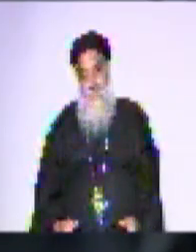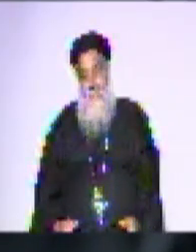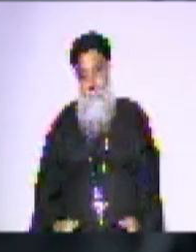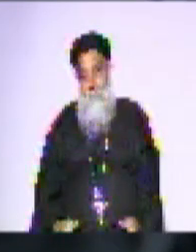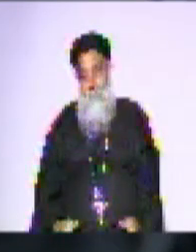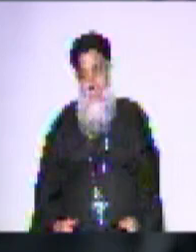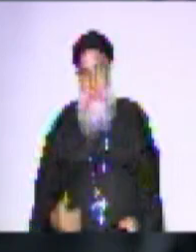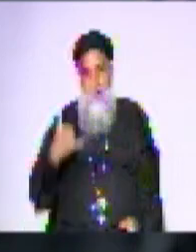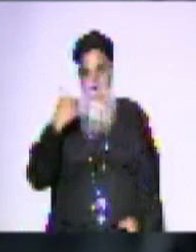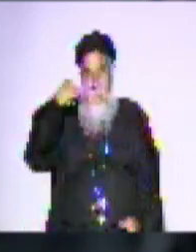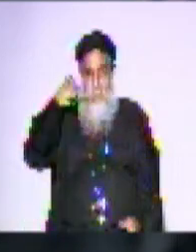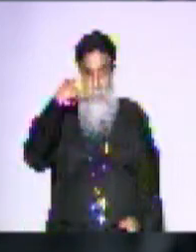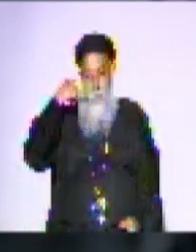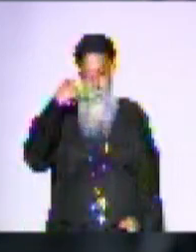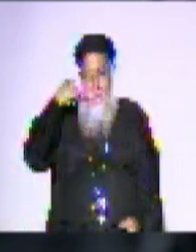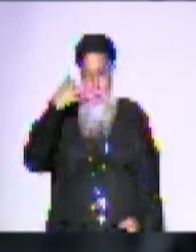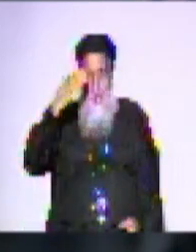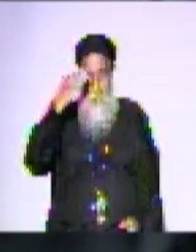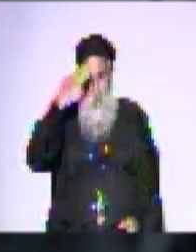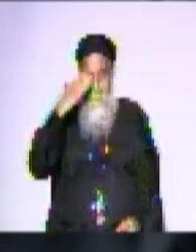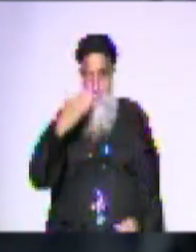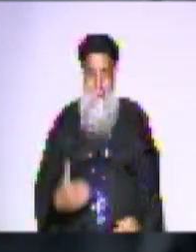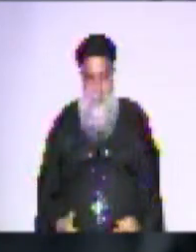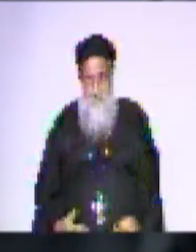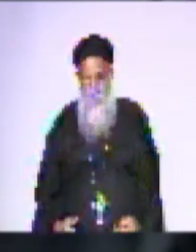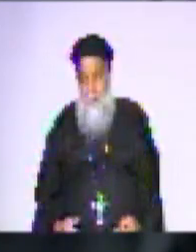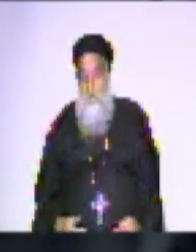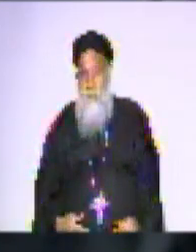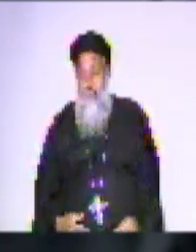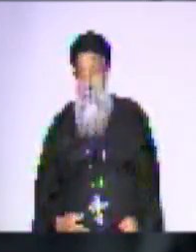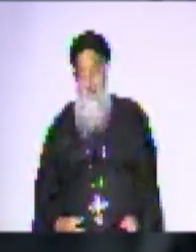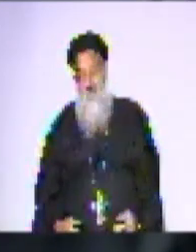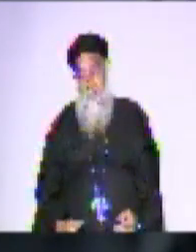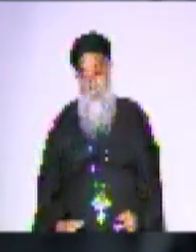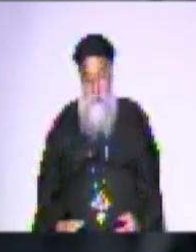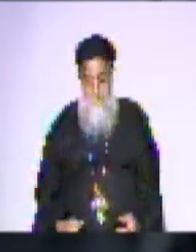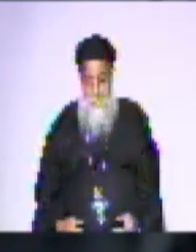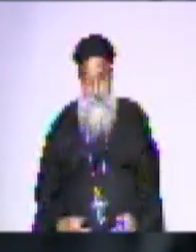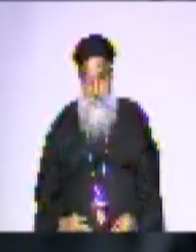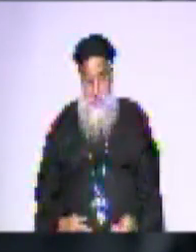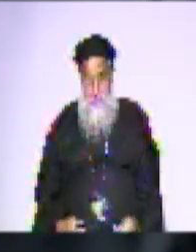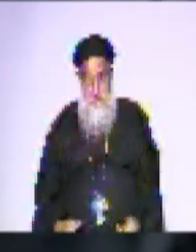ألو. سلام ونعم يا دكتور. سلام، أهلا بيك، معك سيدنا.